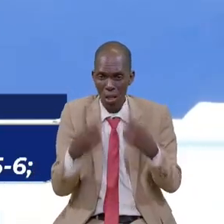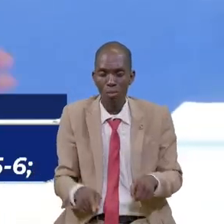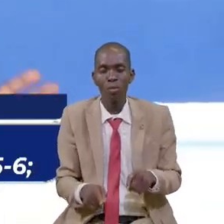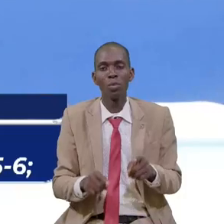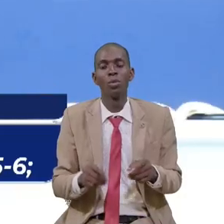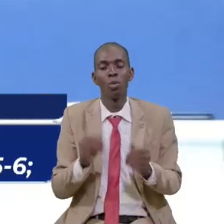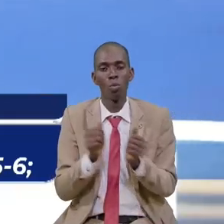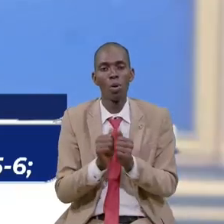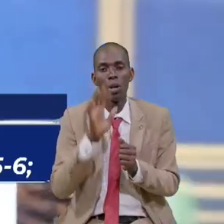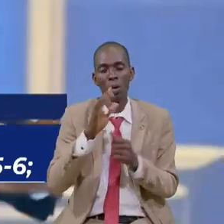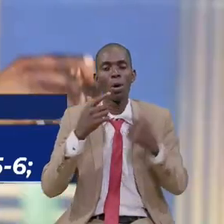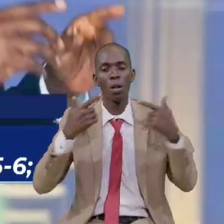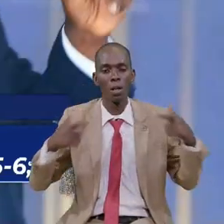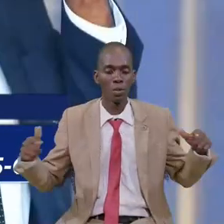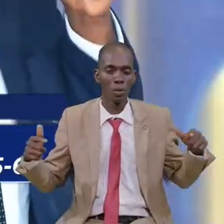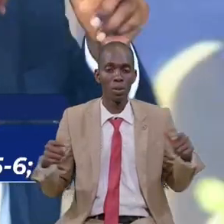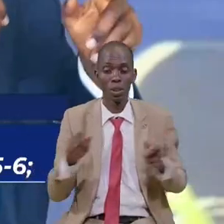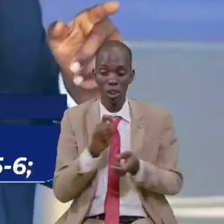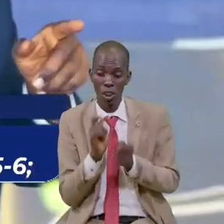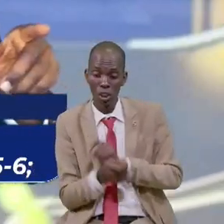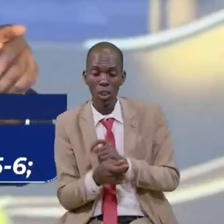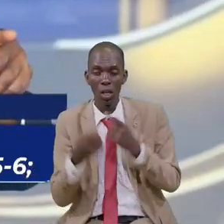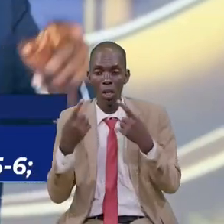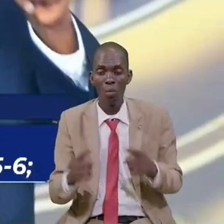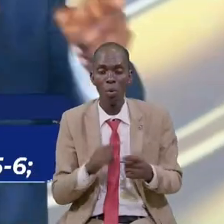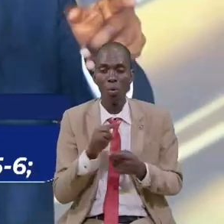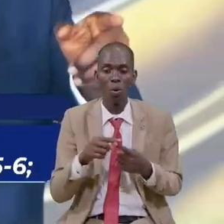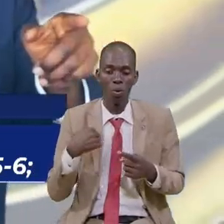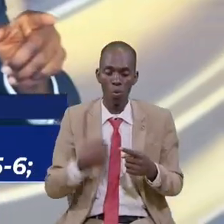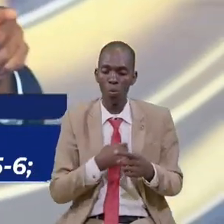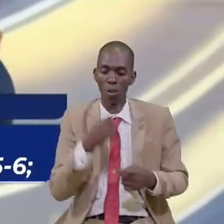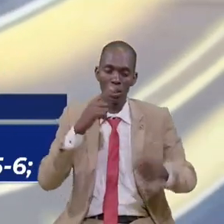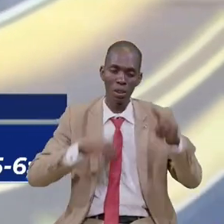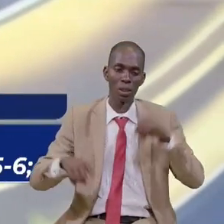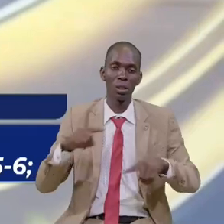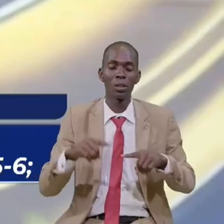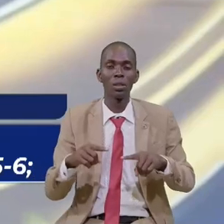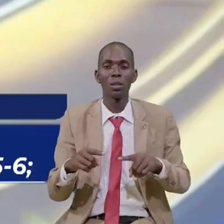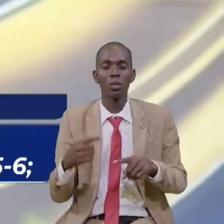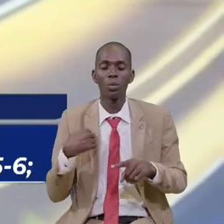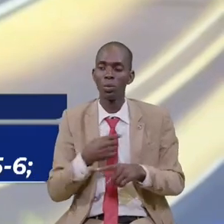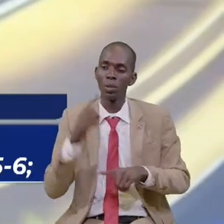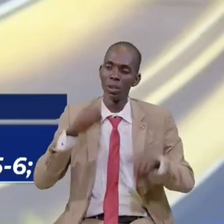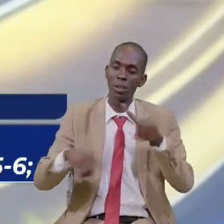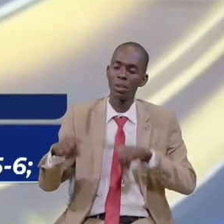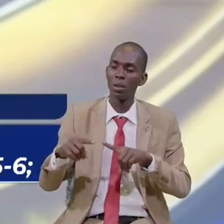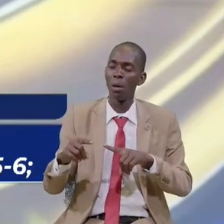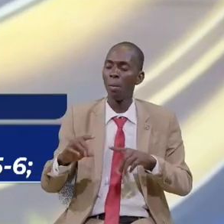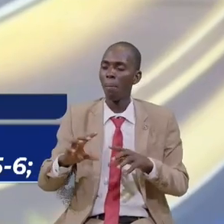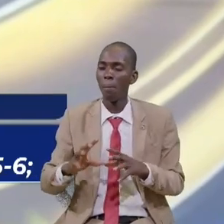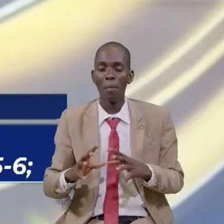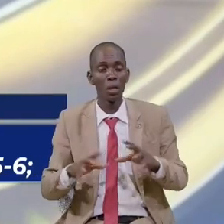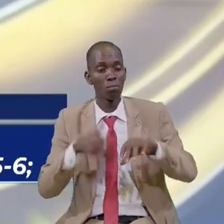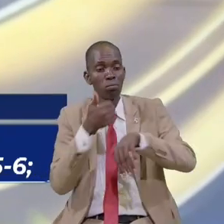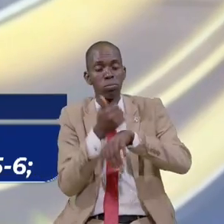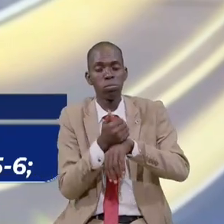proclamations. Le changement commence par nos paroles. Montagne, tu vas te déplacer. Par le